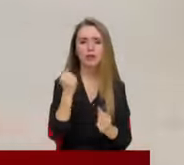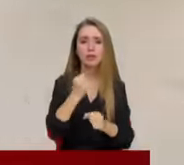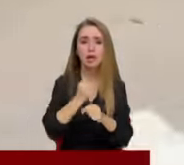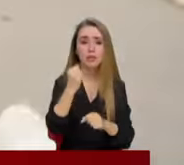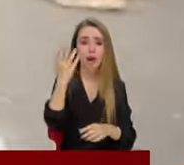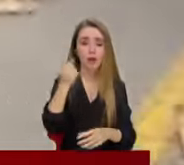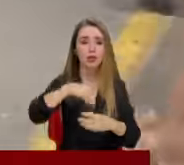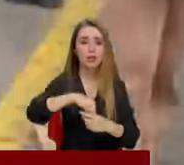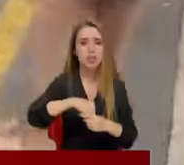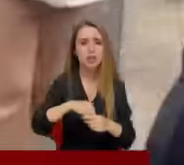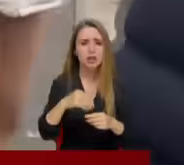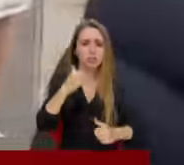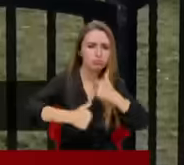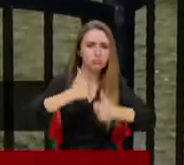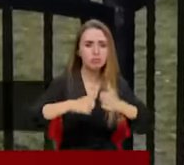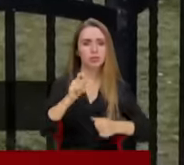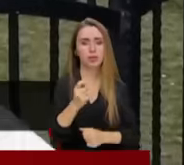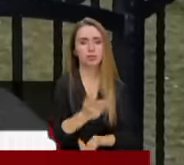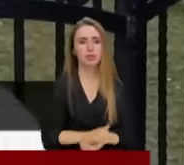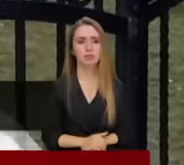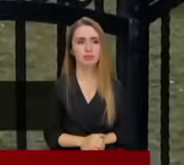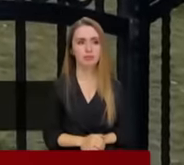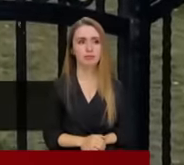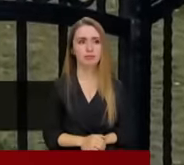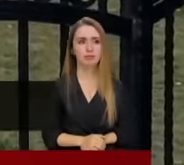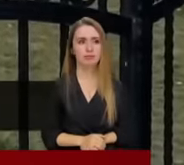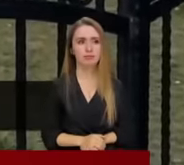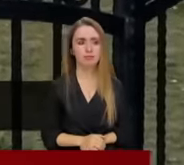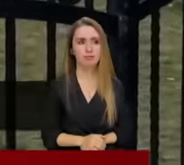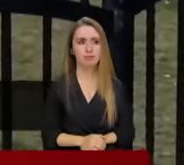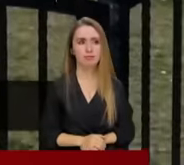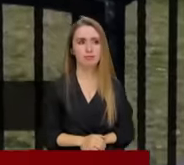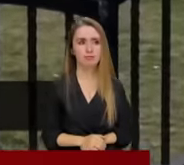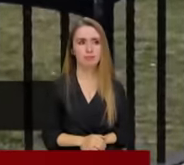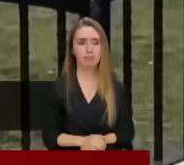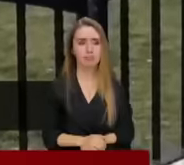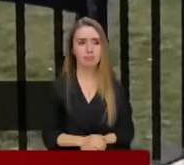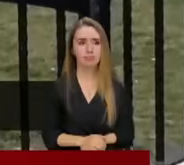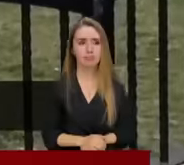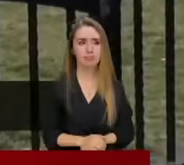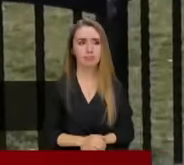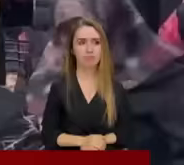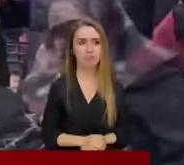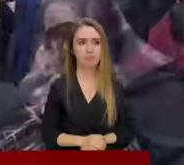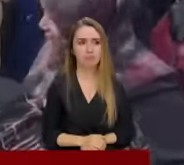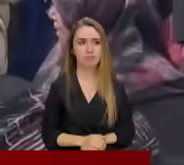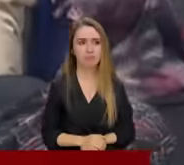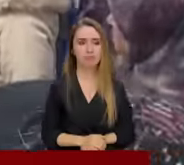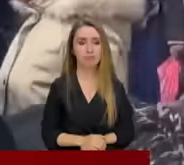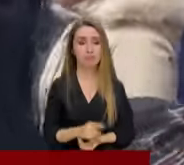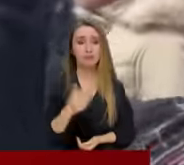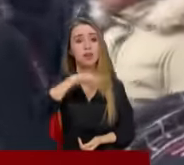için adeta birbiriyle yarıştı. Geçmişlerin canına yazdın. Ne aldınız? Soğan aldılar, ekmek aldılar.